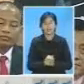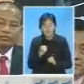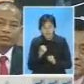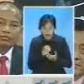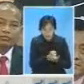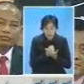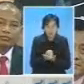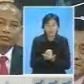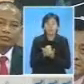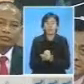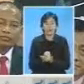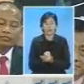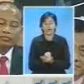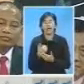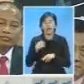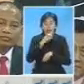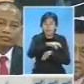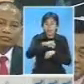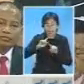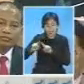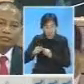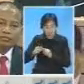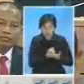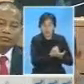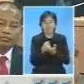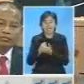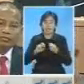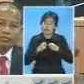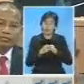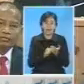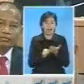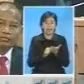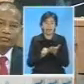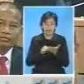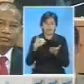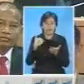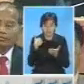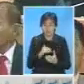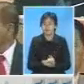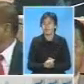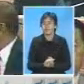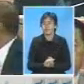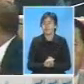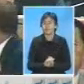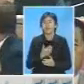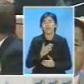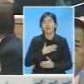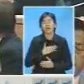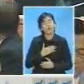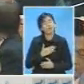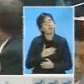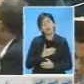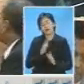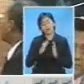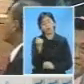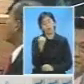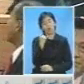ยหลายๆหน่วยงานในการแก้ปัญหาทั้งระบบผมเองถูกเป็นจำเลยมาตลอด